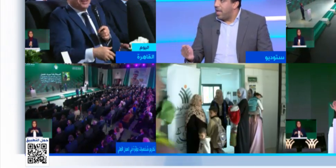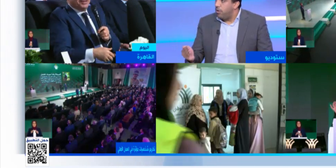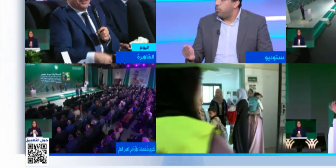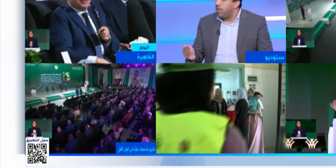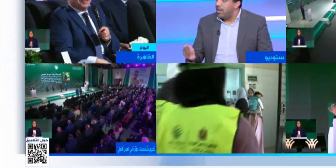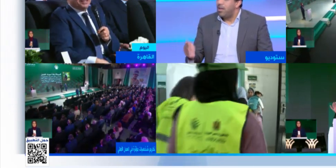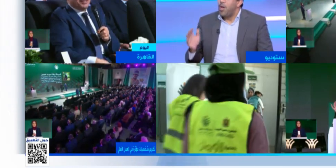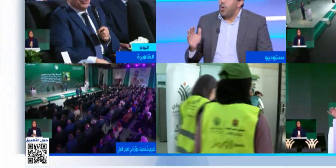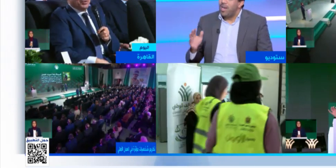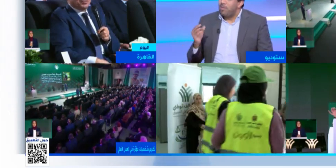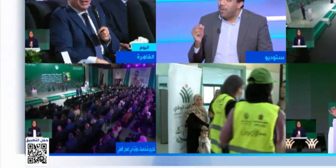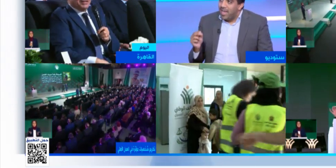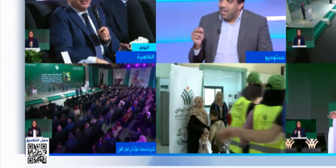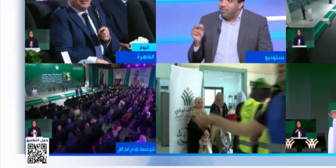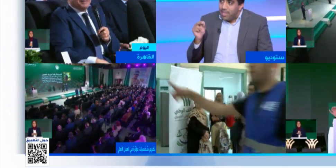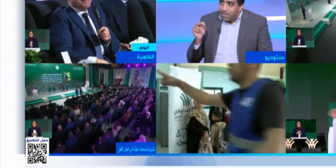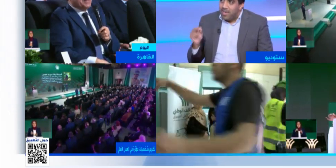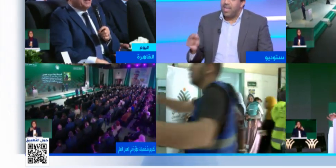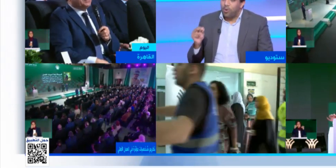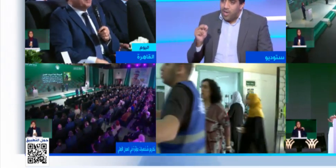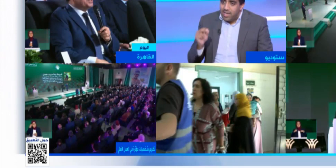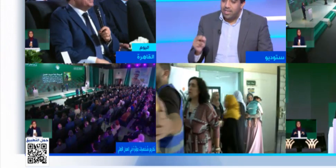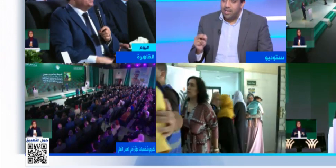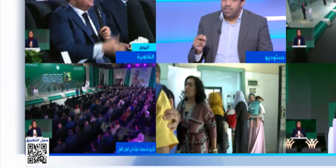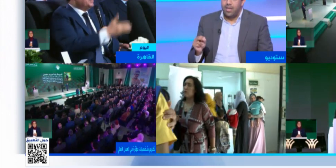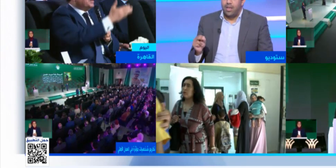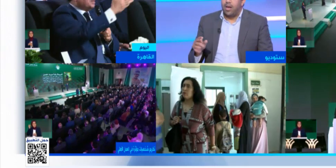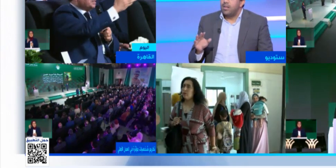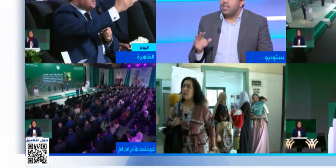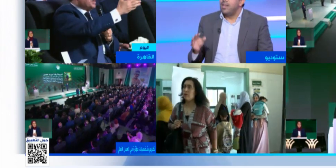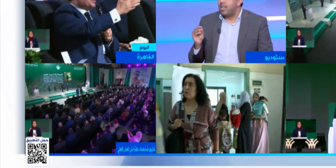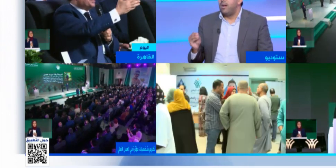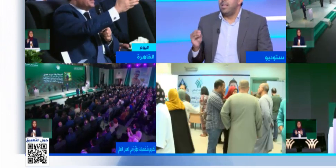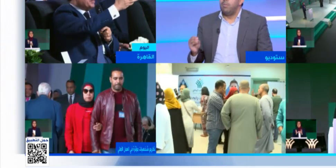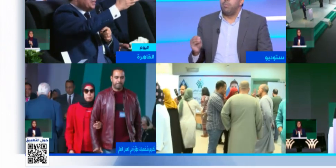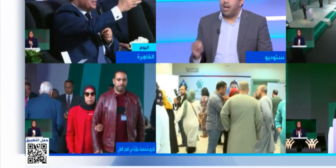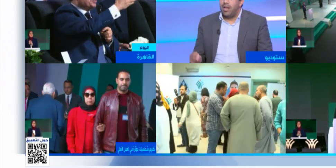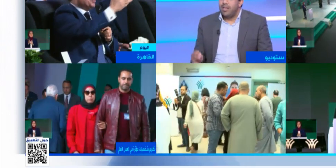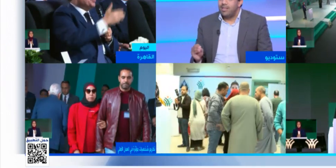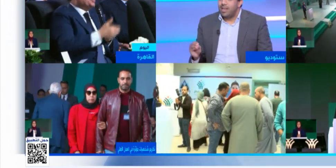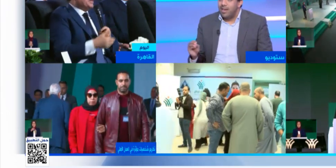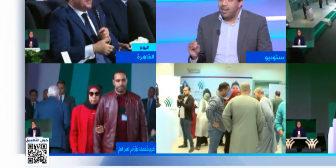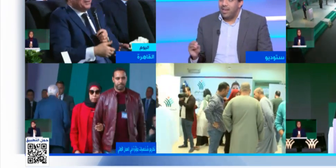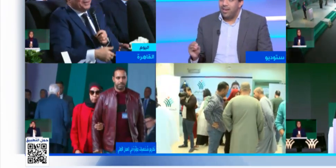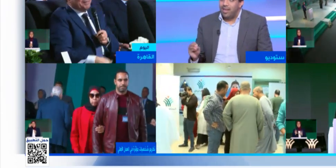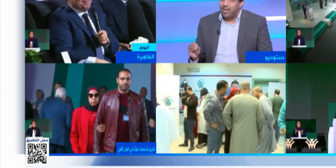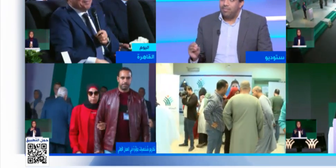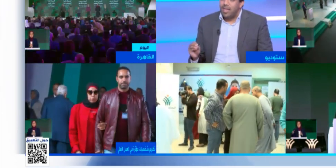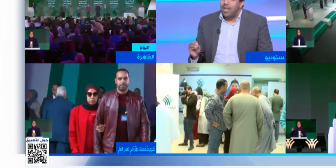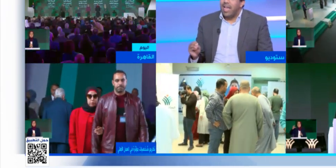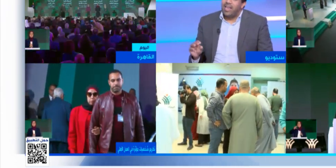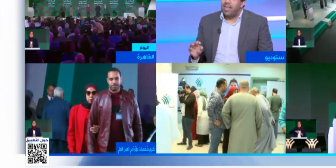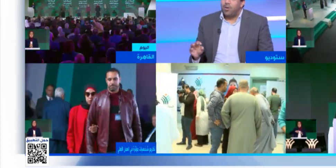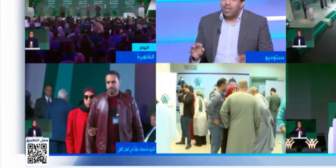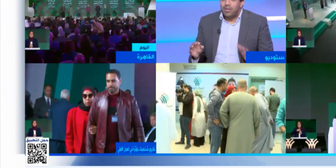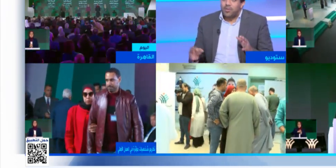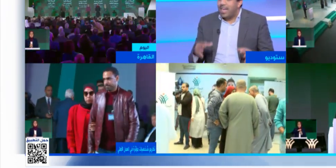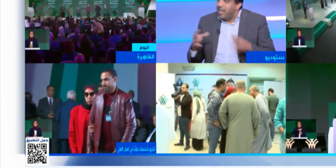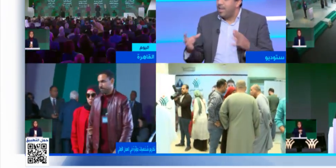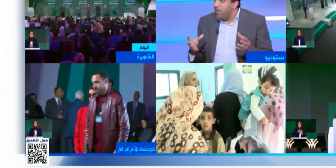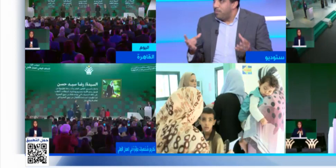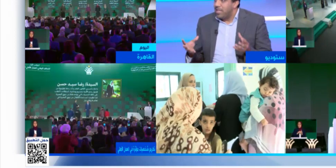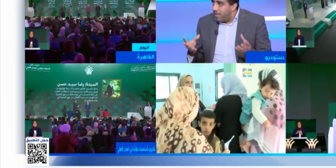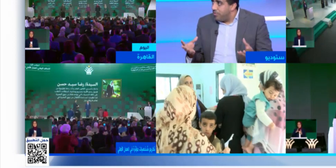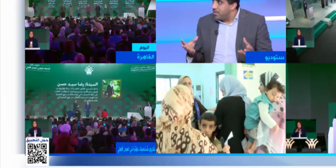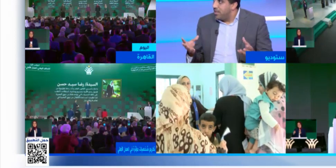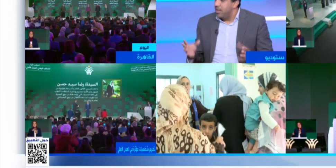بنتبناها كتحالف كلنا. وأنا لما بتكلم نتبناها كلنا دي، خلاص إحنا انتقلنا من مرحلة اللي إحنا كنا